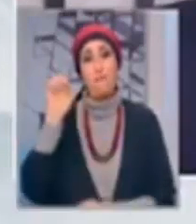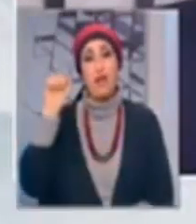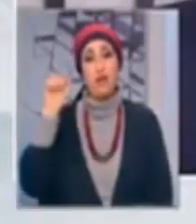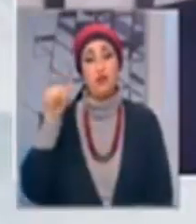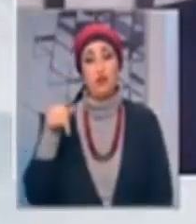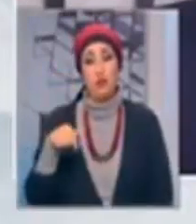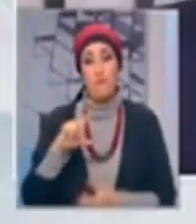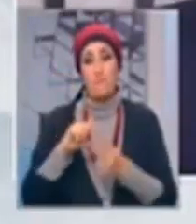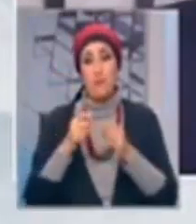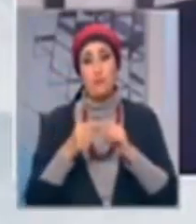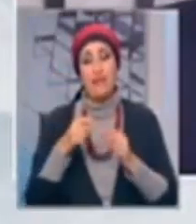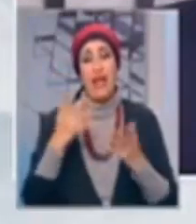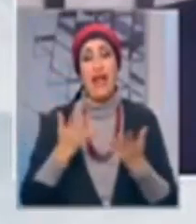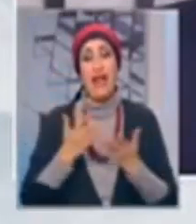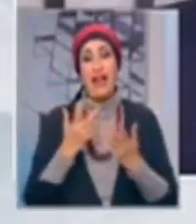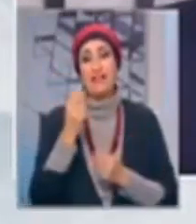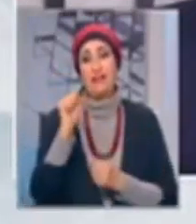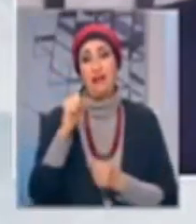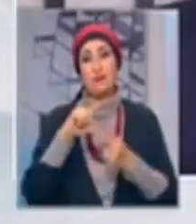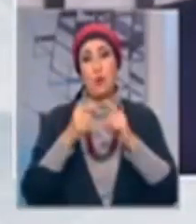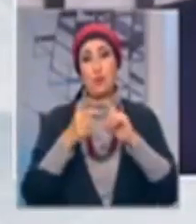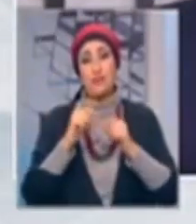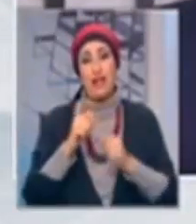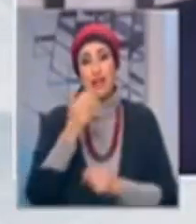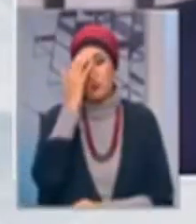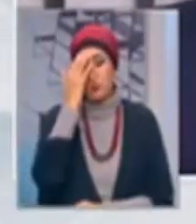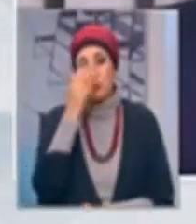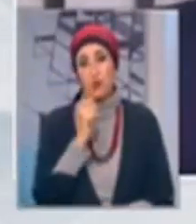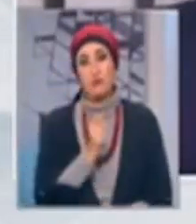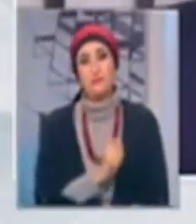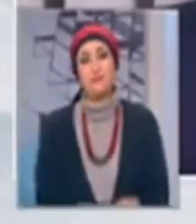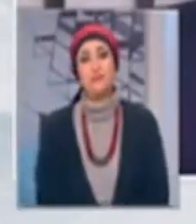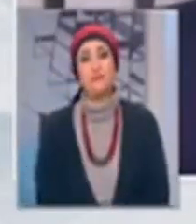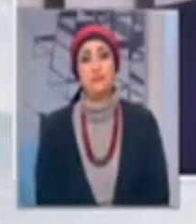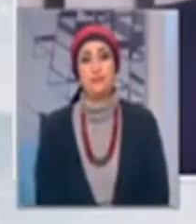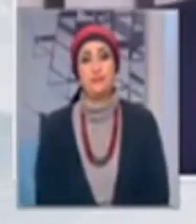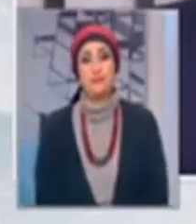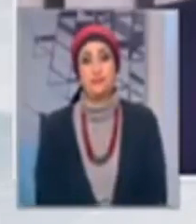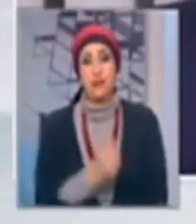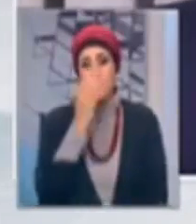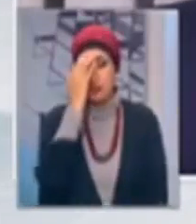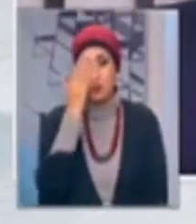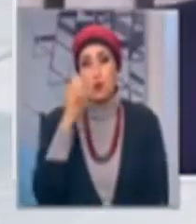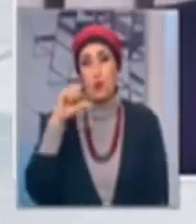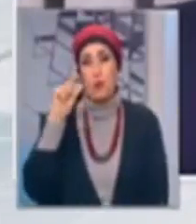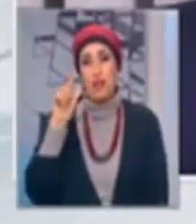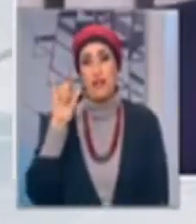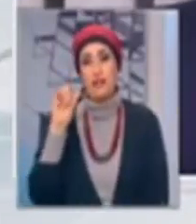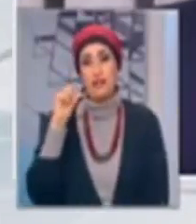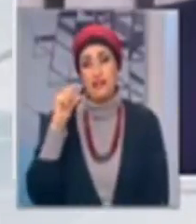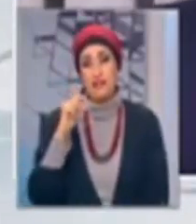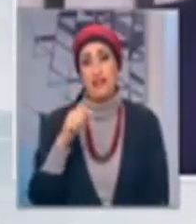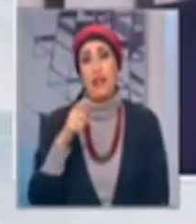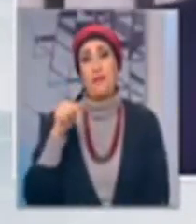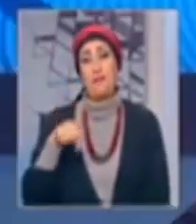محافظة بورسعيد للاحتفال بالعيد القومي. إليكم في الأستوديو شروت. شكرا لك وليد هيكل، كان معنا من بورسعيد.